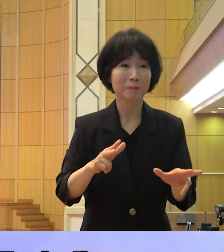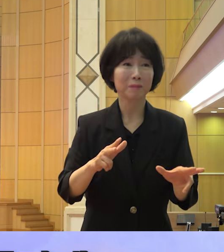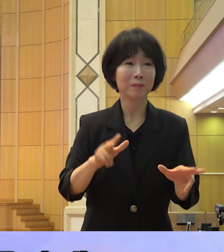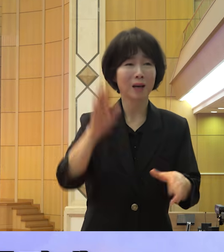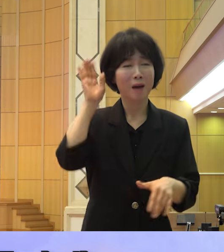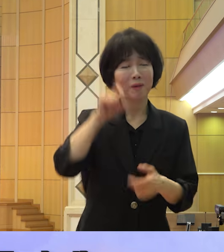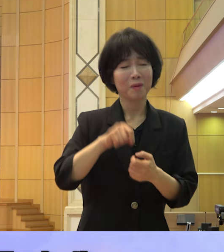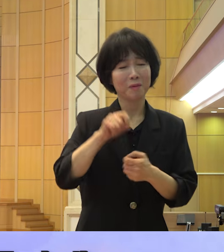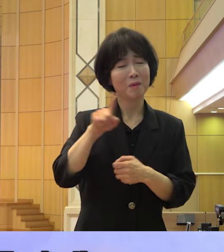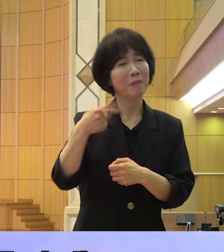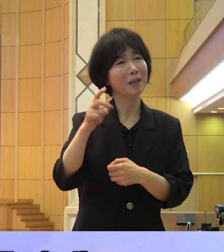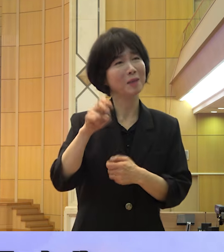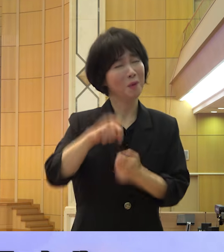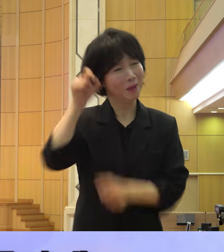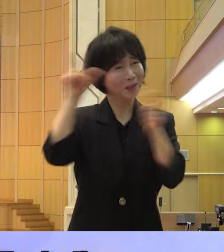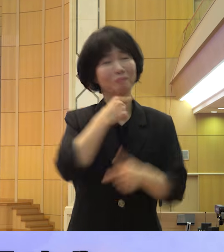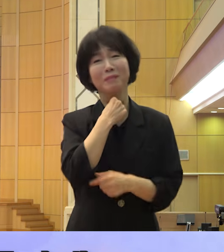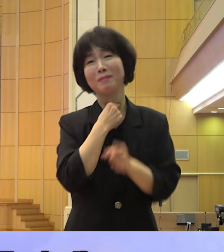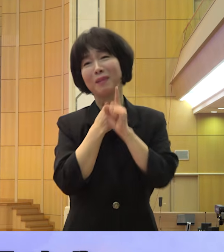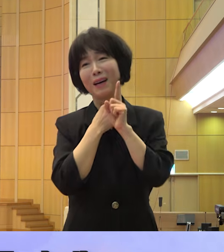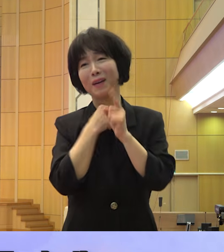산다고 하니까 말할 것도 없고